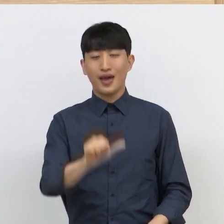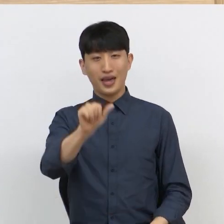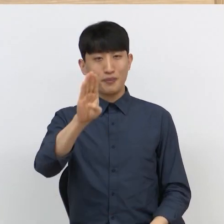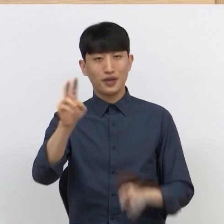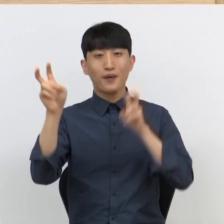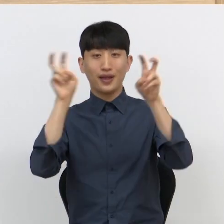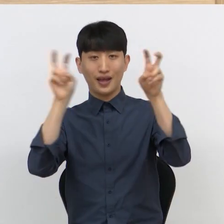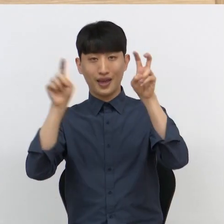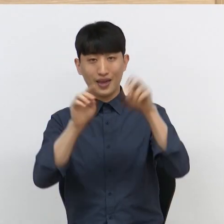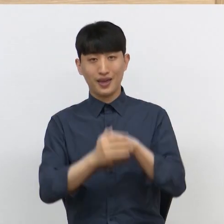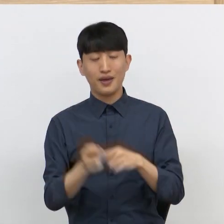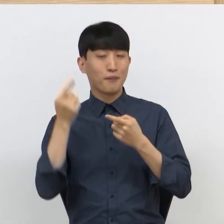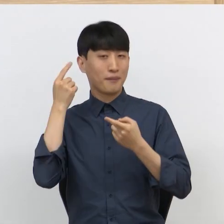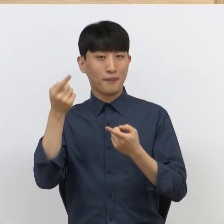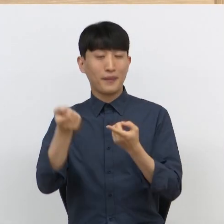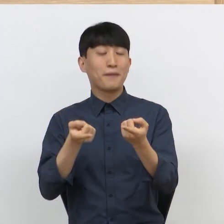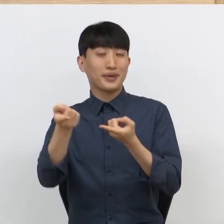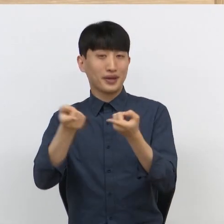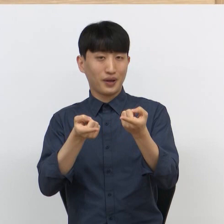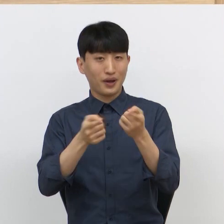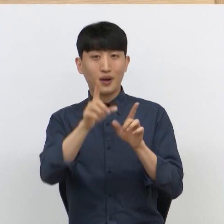매핑 화면을 보여주고 있는 거고요.